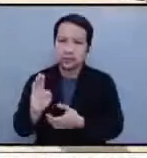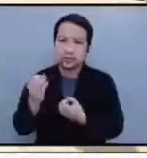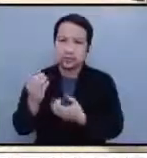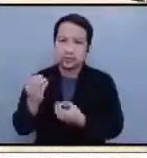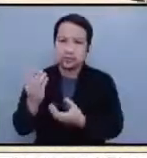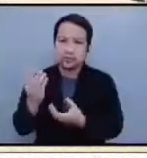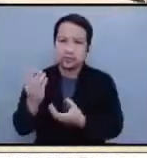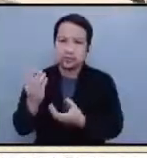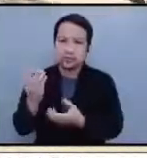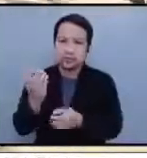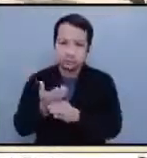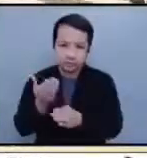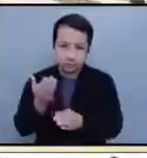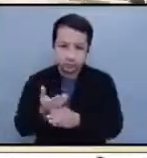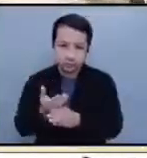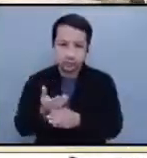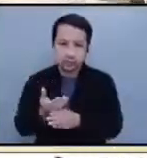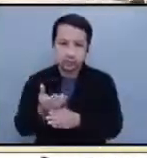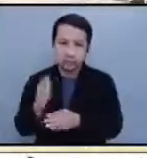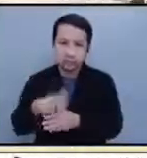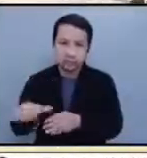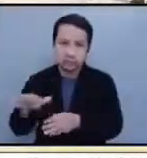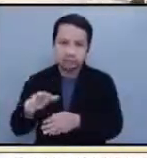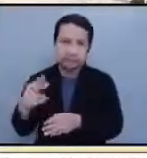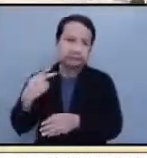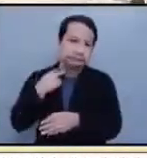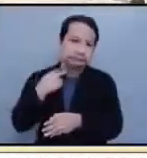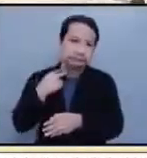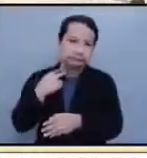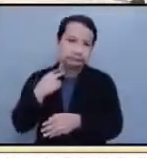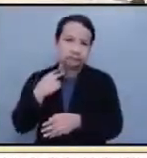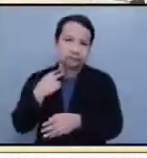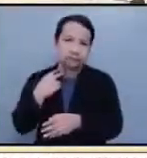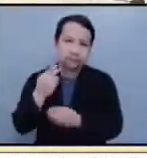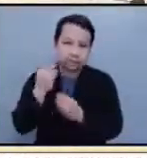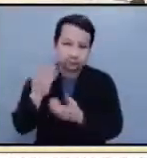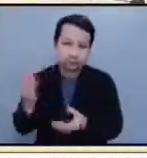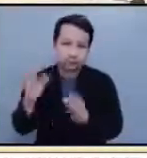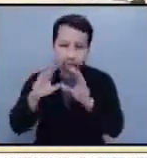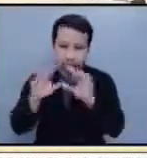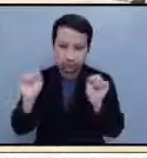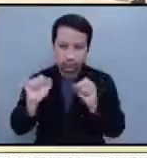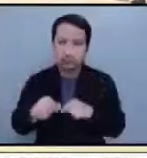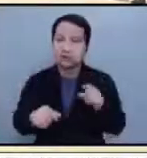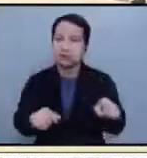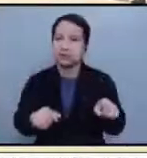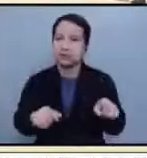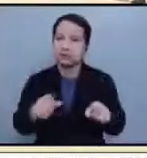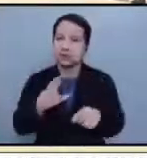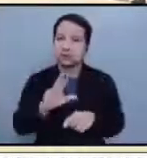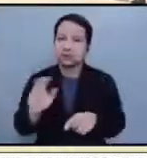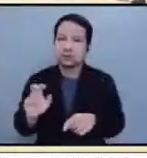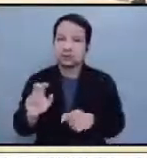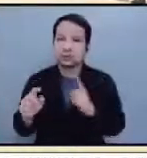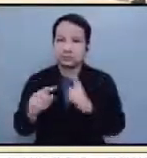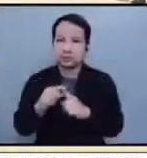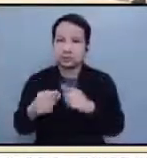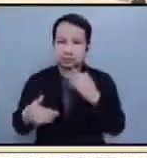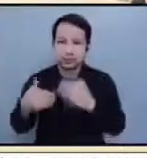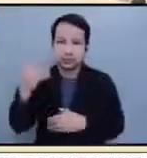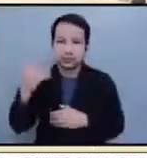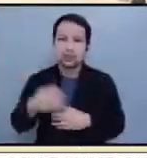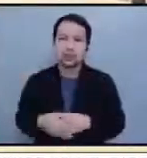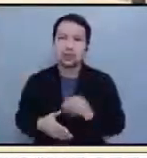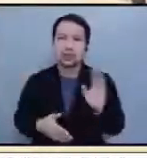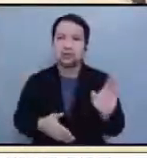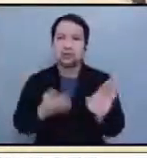pasahero ang talagang na-stranded, ay banggit naman ng presidente na 300 plus naman daw yung mga bus